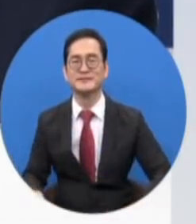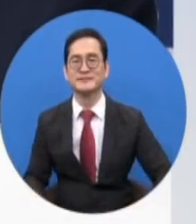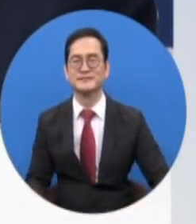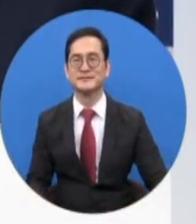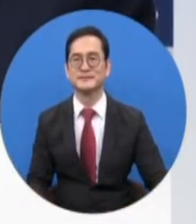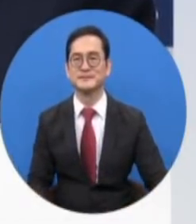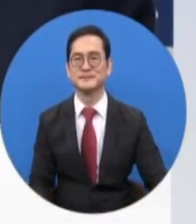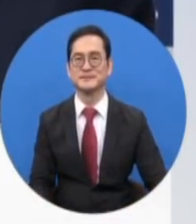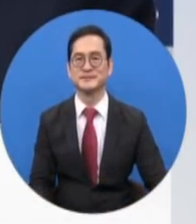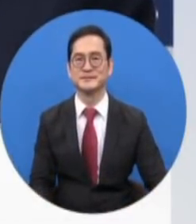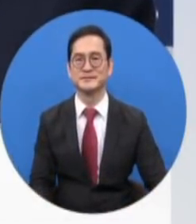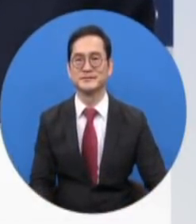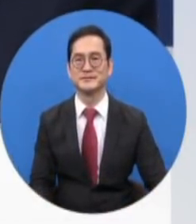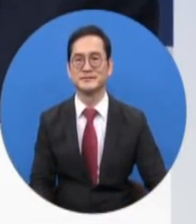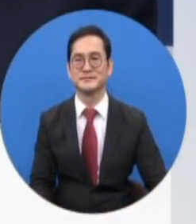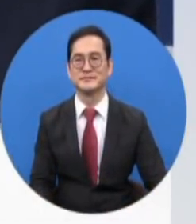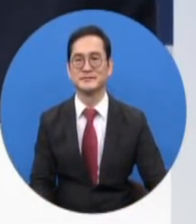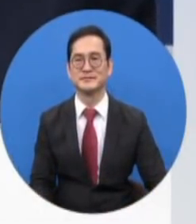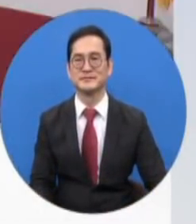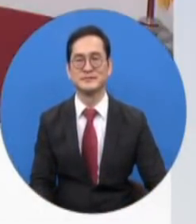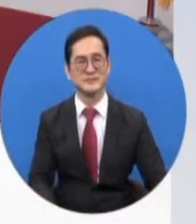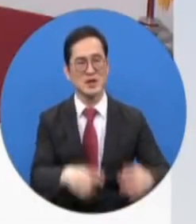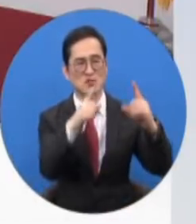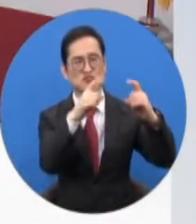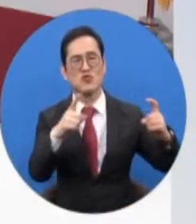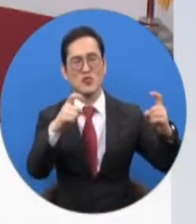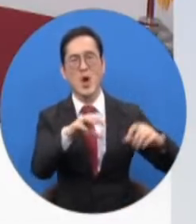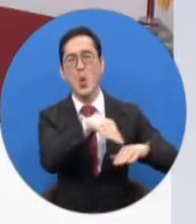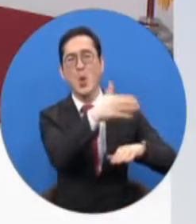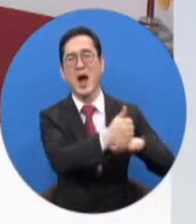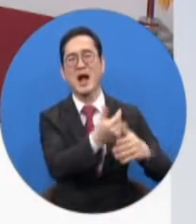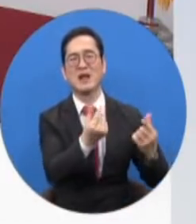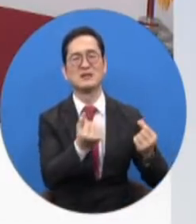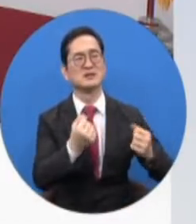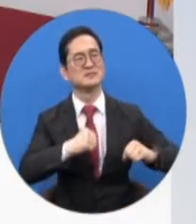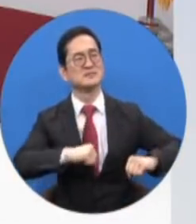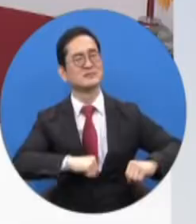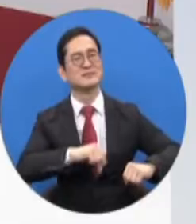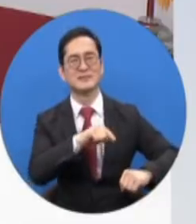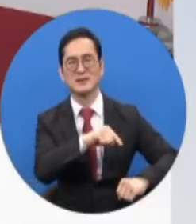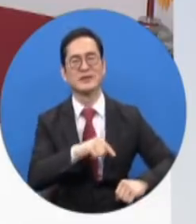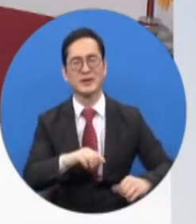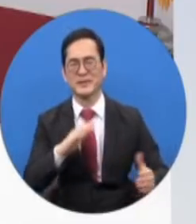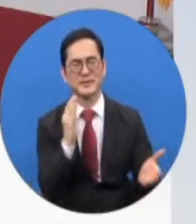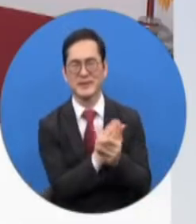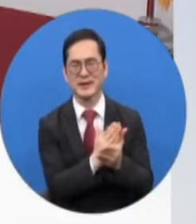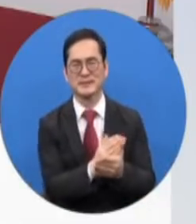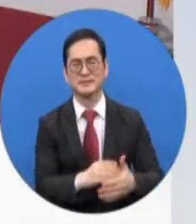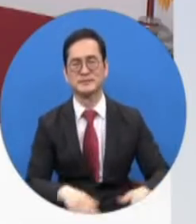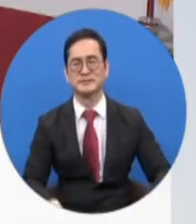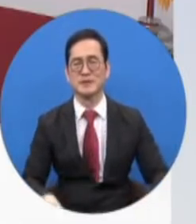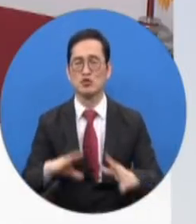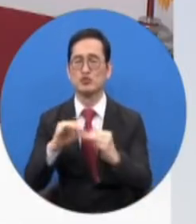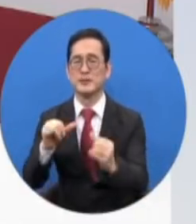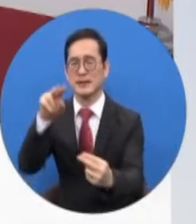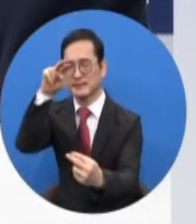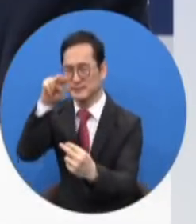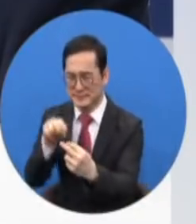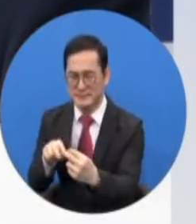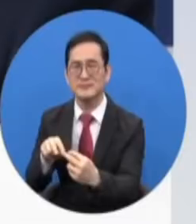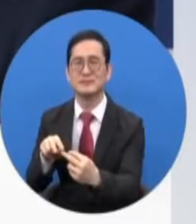정말 지금까지 있었던 구중궁궐이라는 그런 오명의 시대는 좀 없고 국민들과 정말 예.